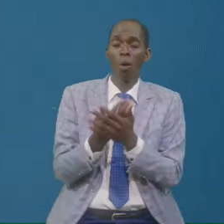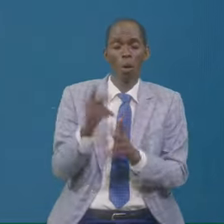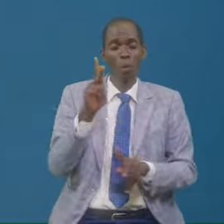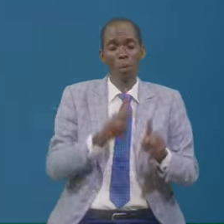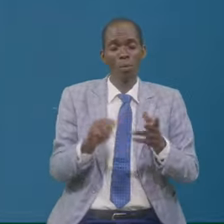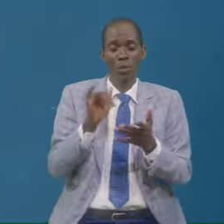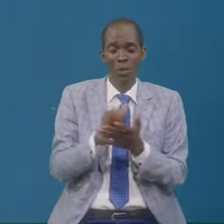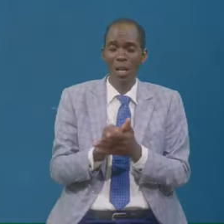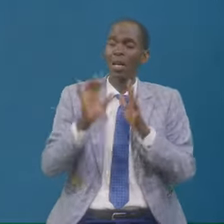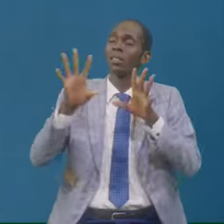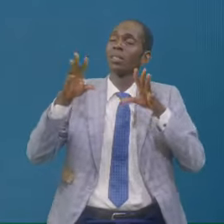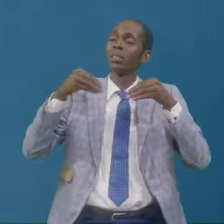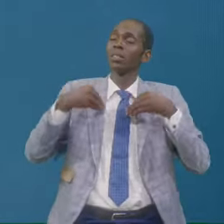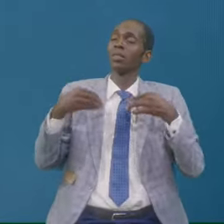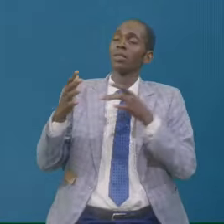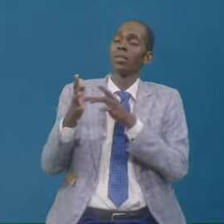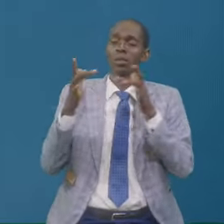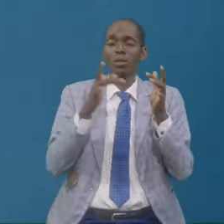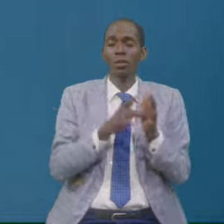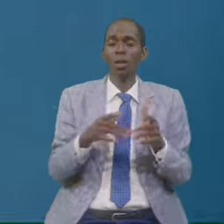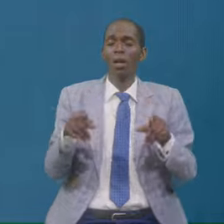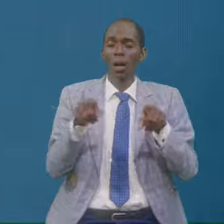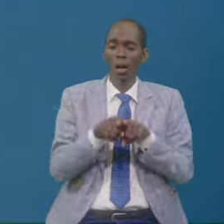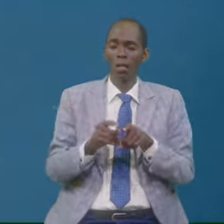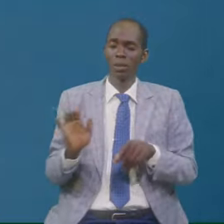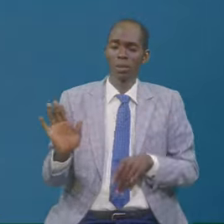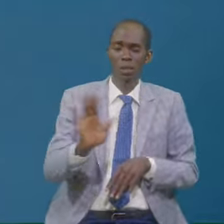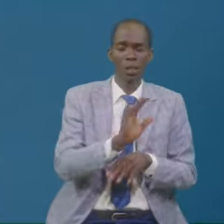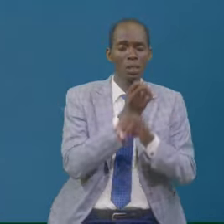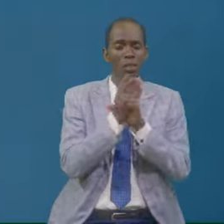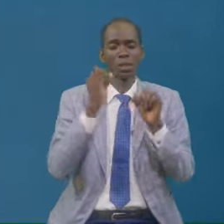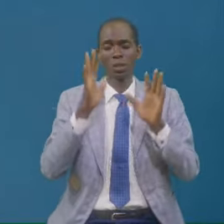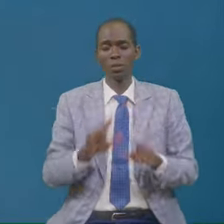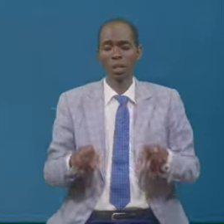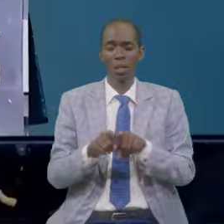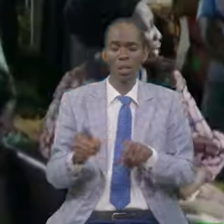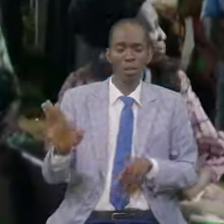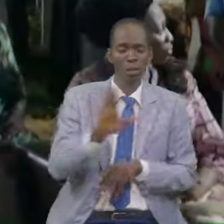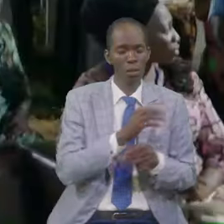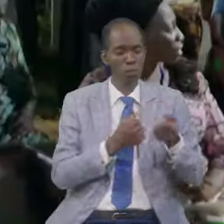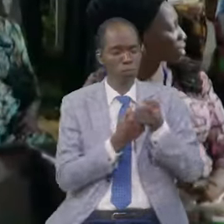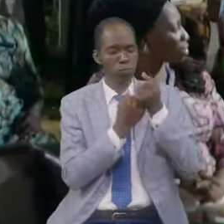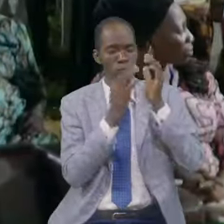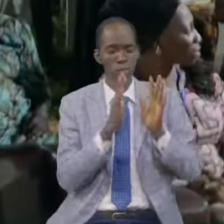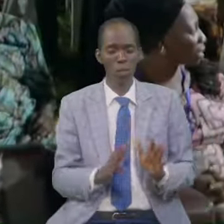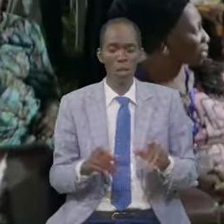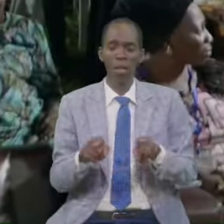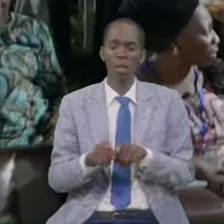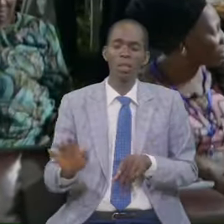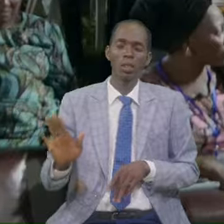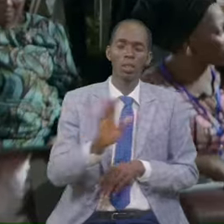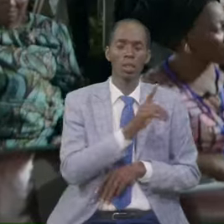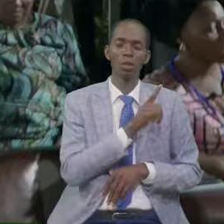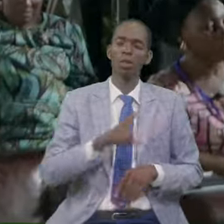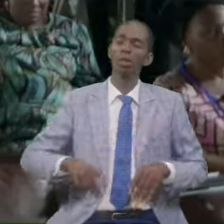their savior, as their advocate, as their Lord now. యేసును ఇప్పుడు వారి రక్షకునిగా, వారి